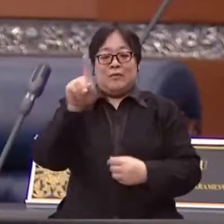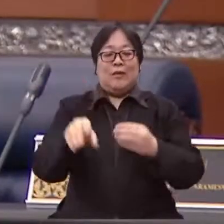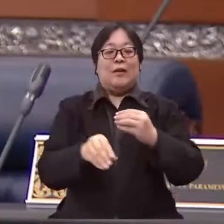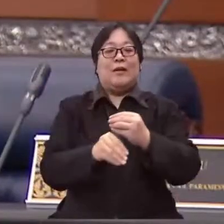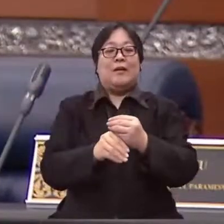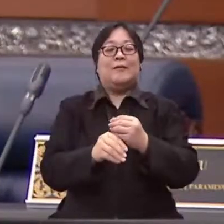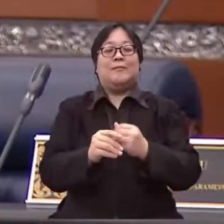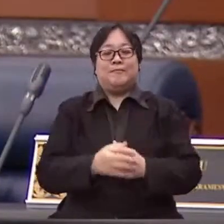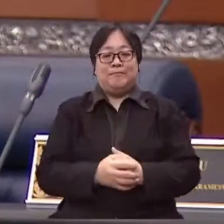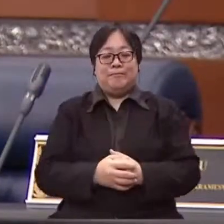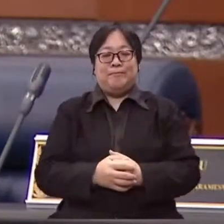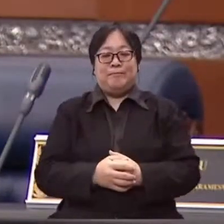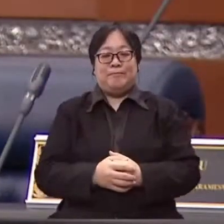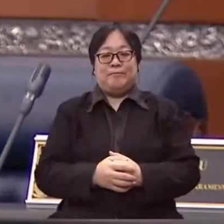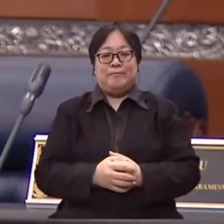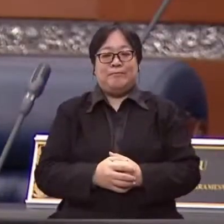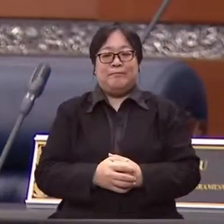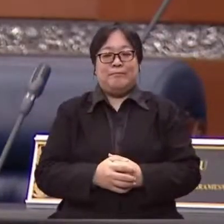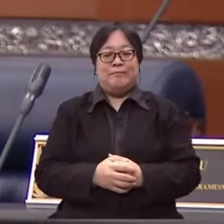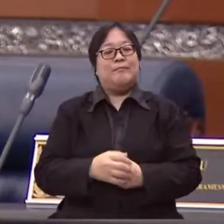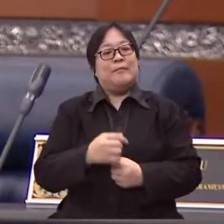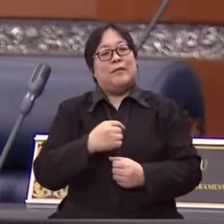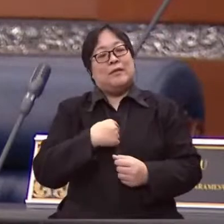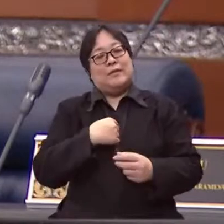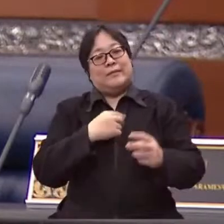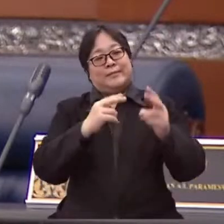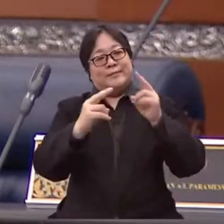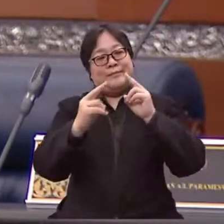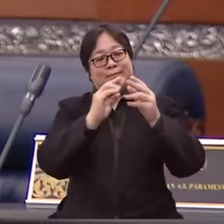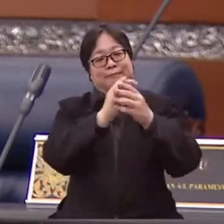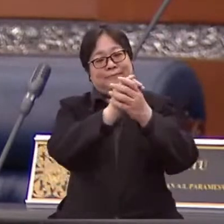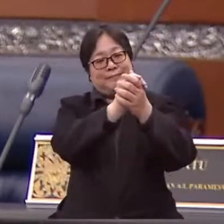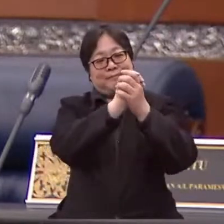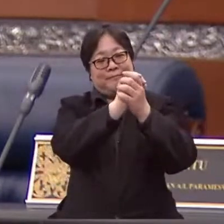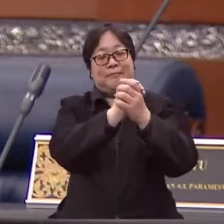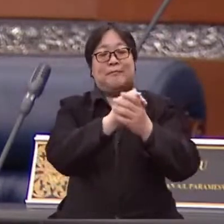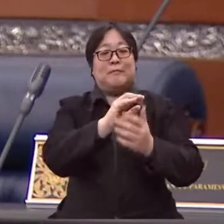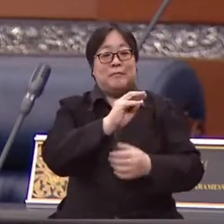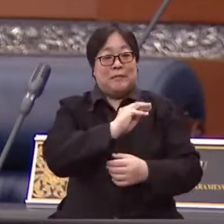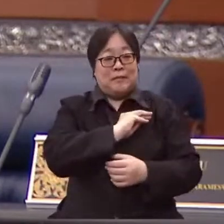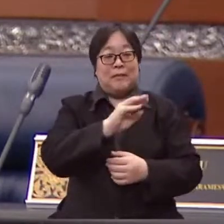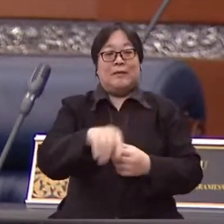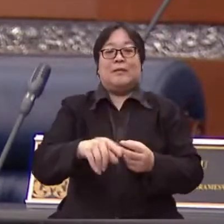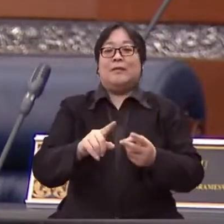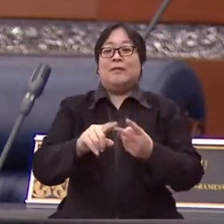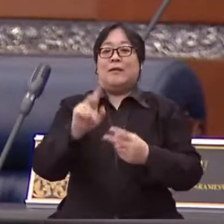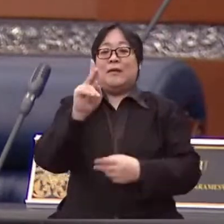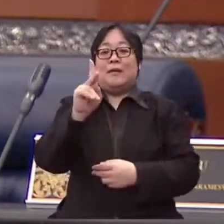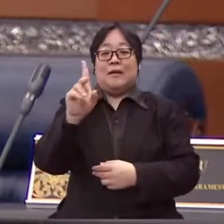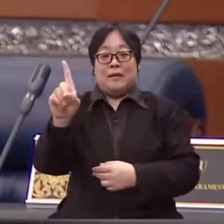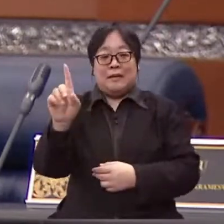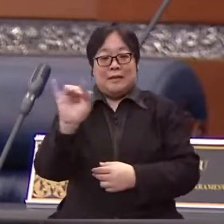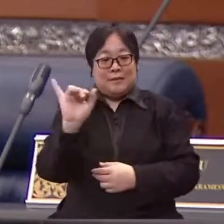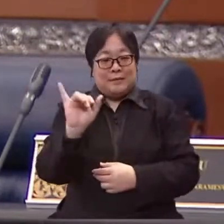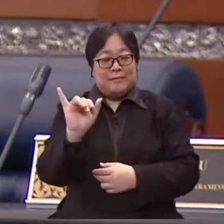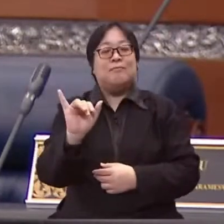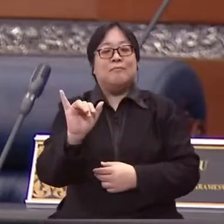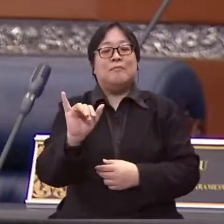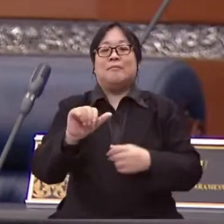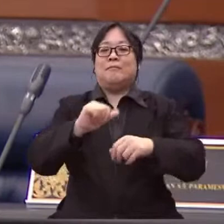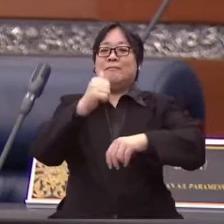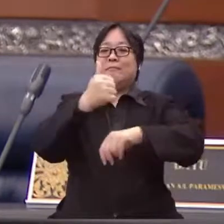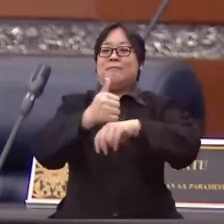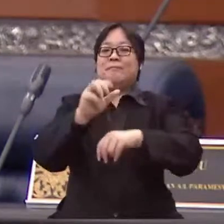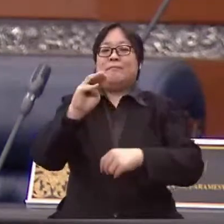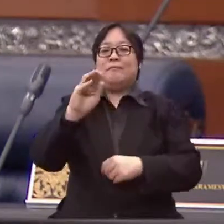sama sekali Saya ingin mengucapkan tanya kepada Menteri dan juga Kementerian telah melaksanakan omset yang baru